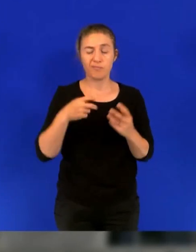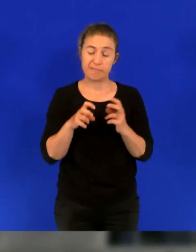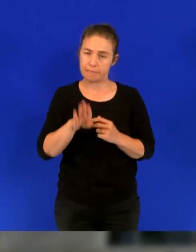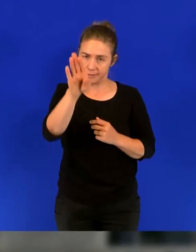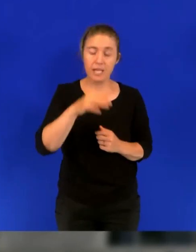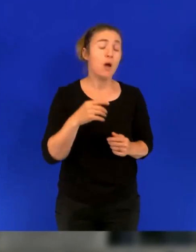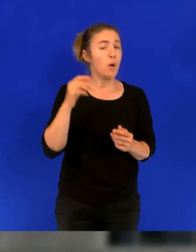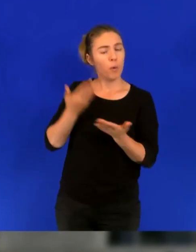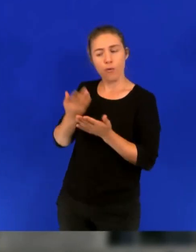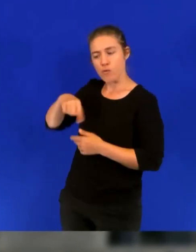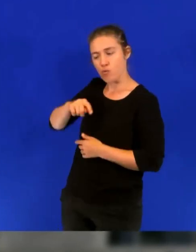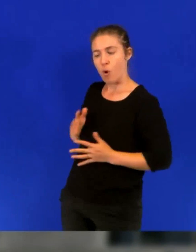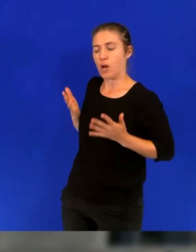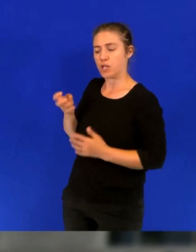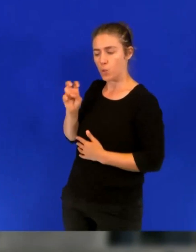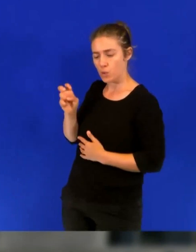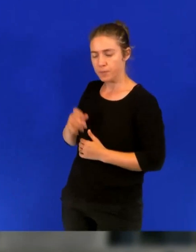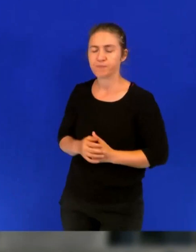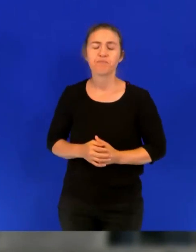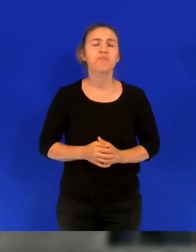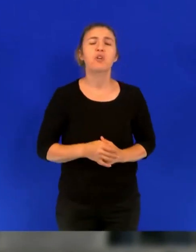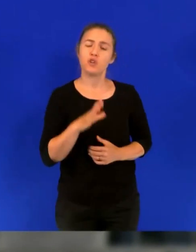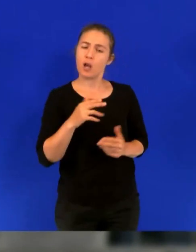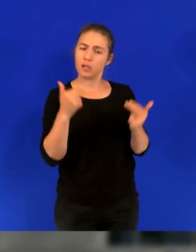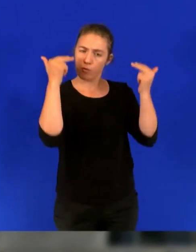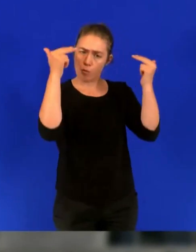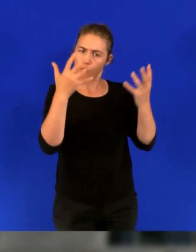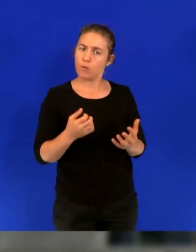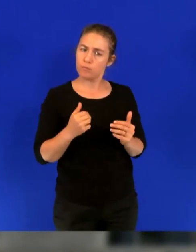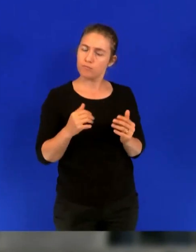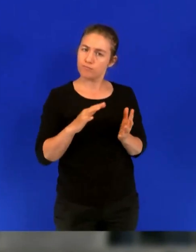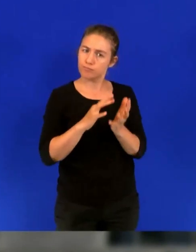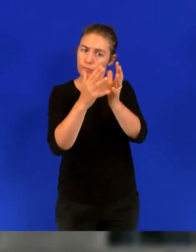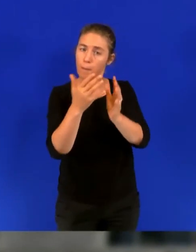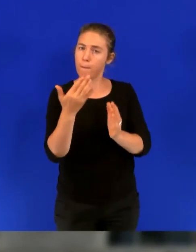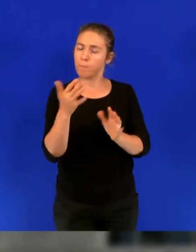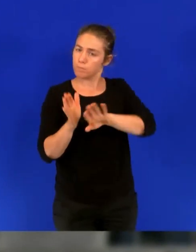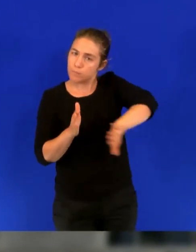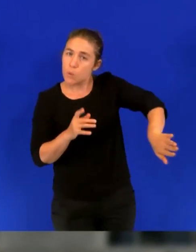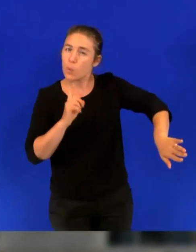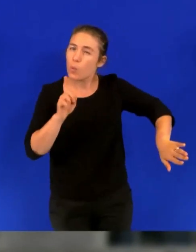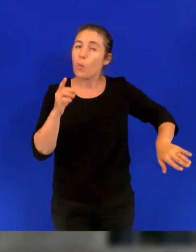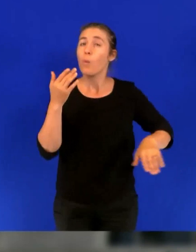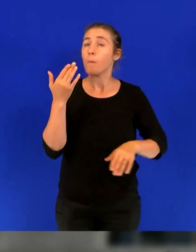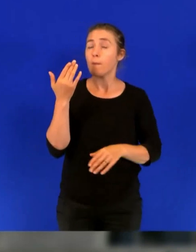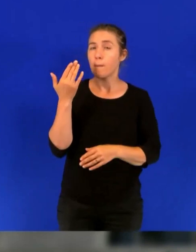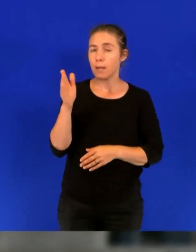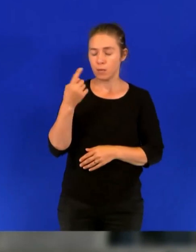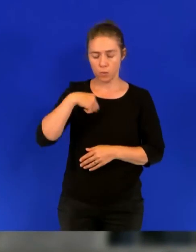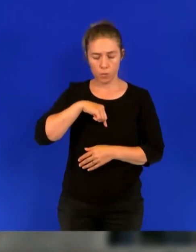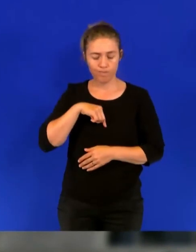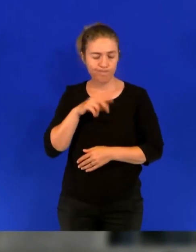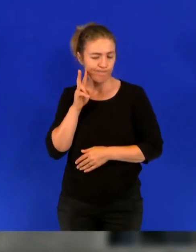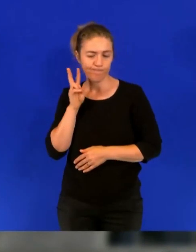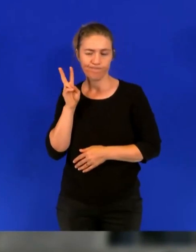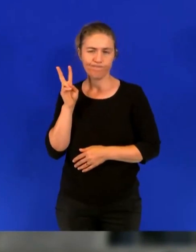l'environnement. Cependant, sans renier cette ambition, il me semble essentiel qu'à présent, nous élargissions notre horizon en